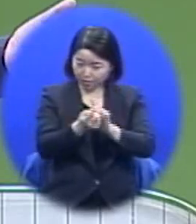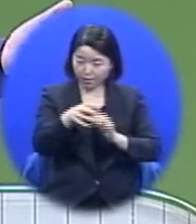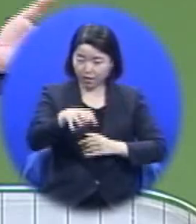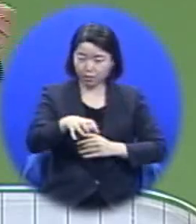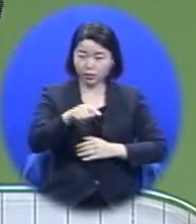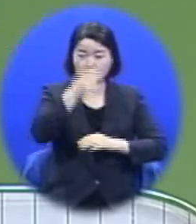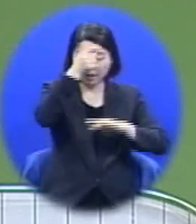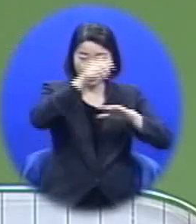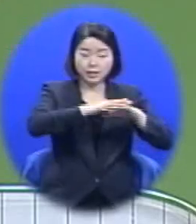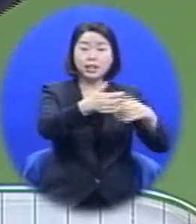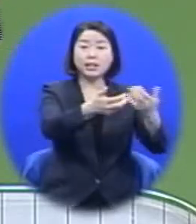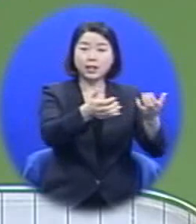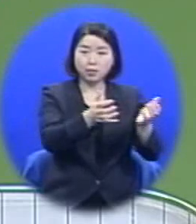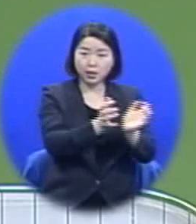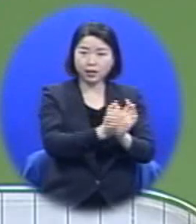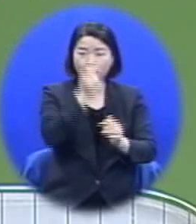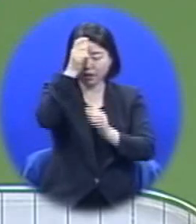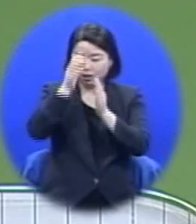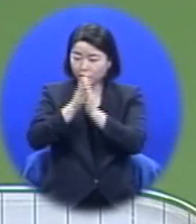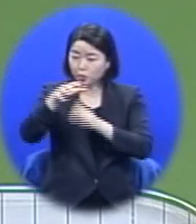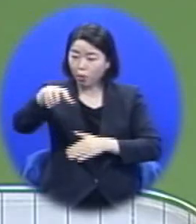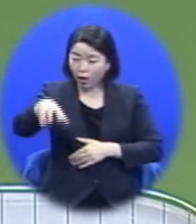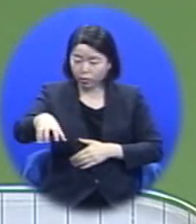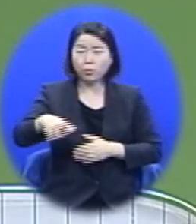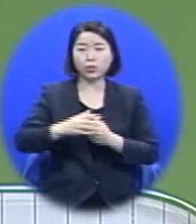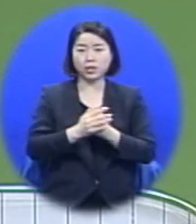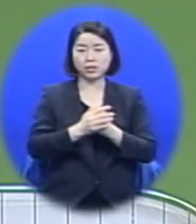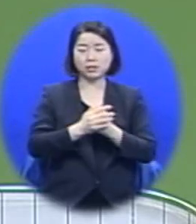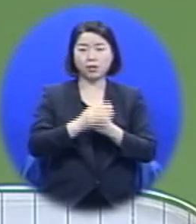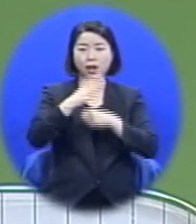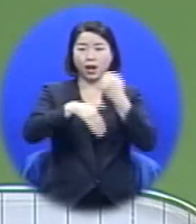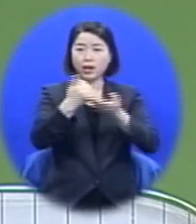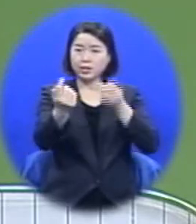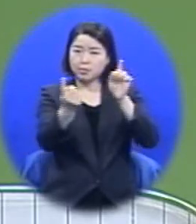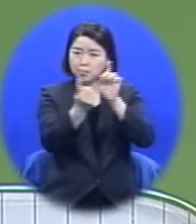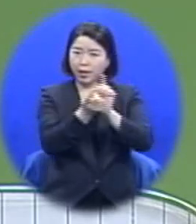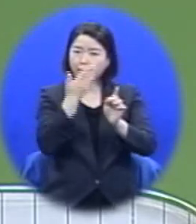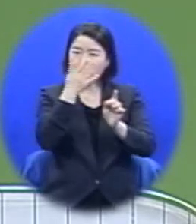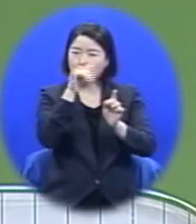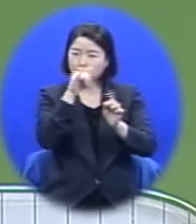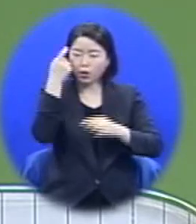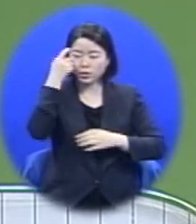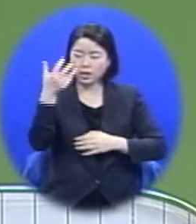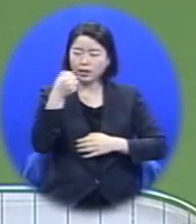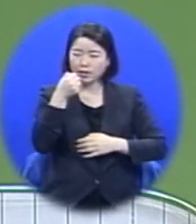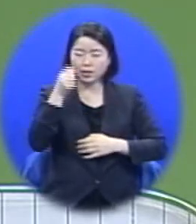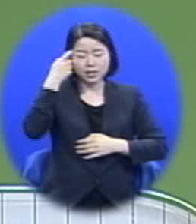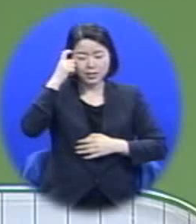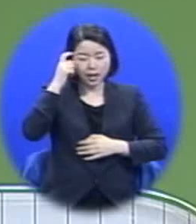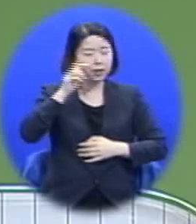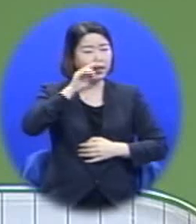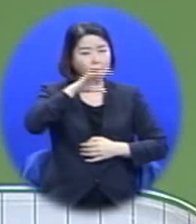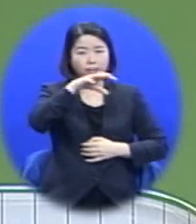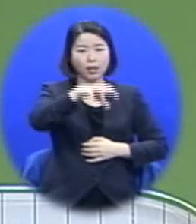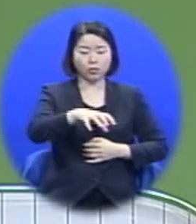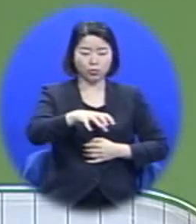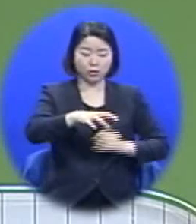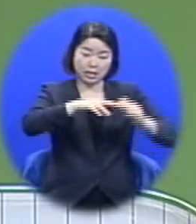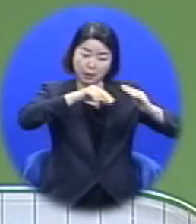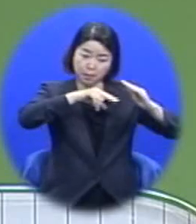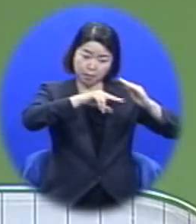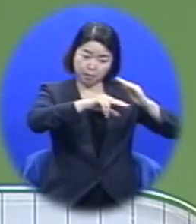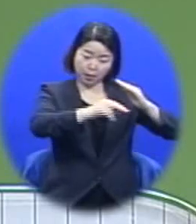줘 또는 기도원 이지요 상상이 안 되는 것이었어요 어떻게 지하철타고